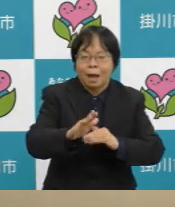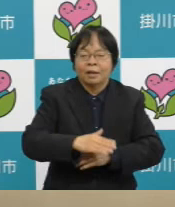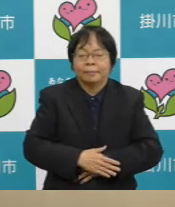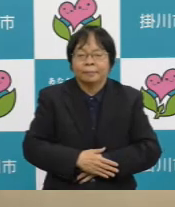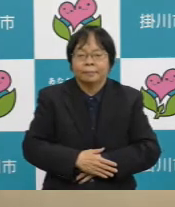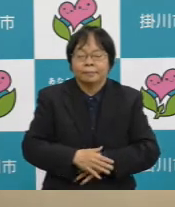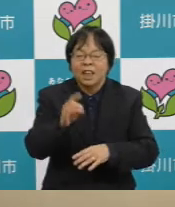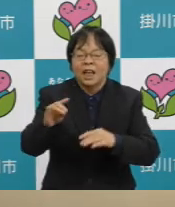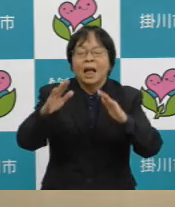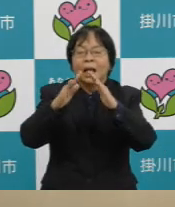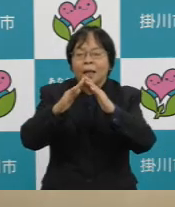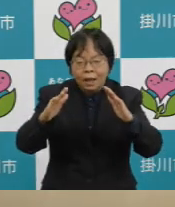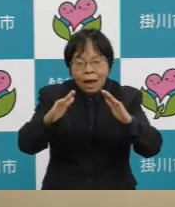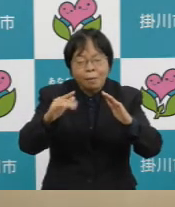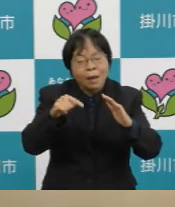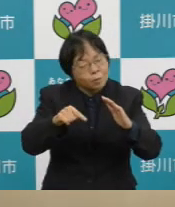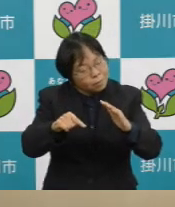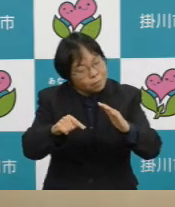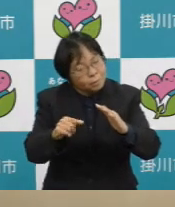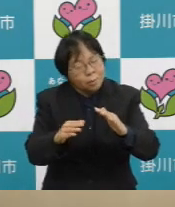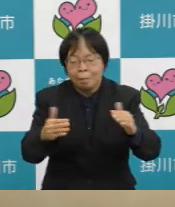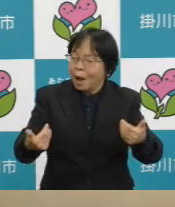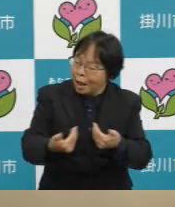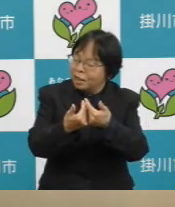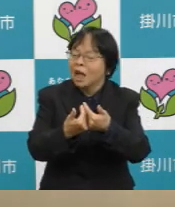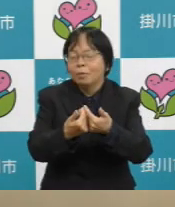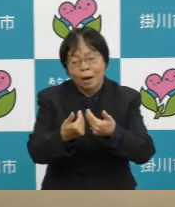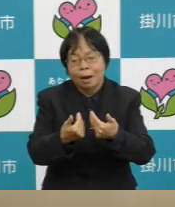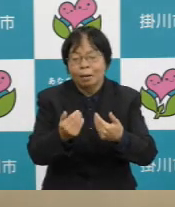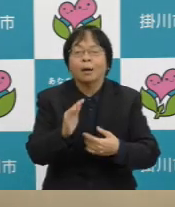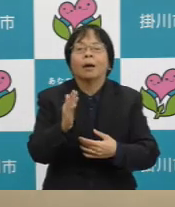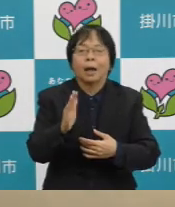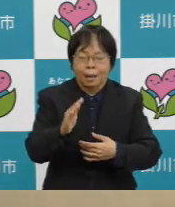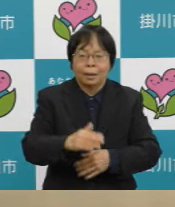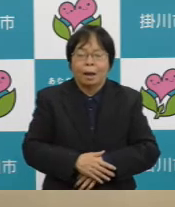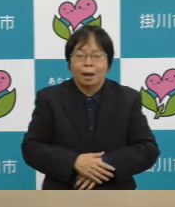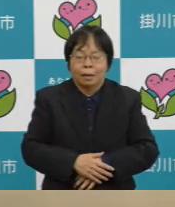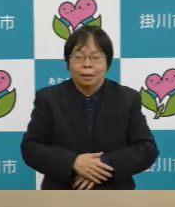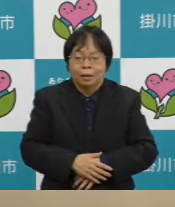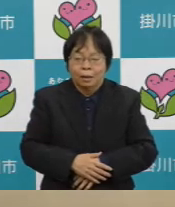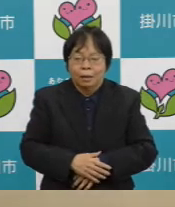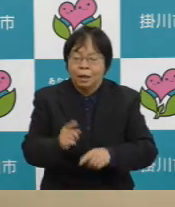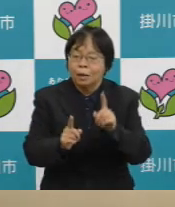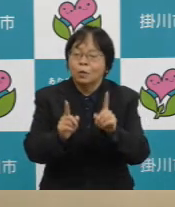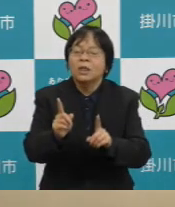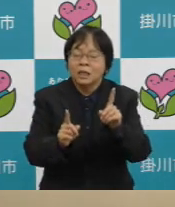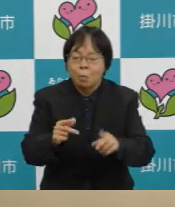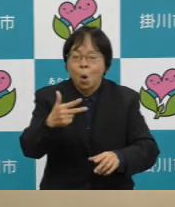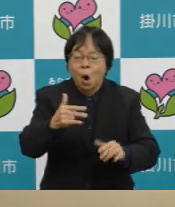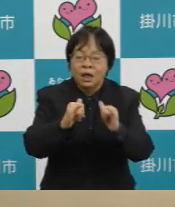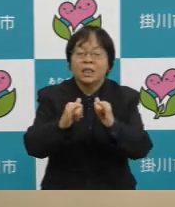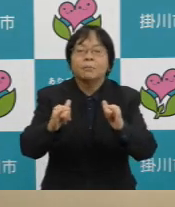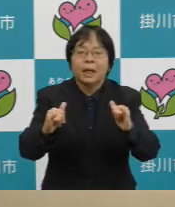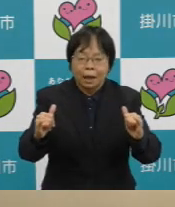会もそれほどの反対になった。いずれにしても市民がある意味では